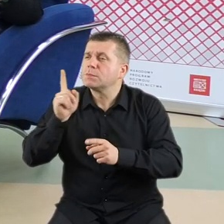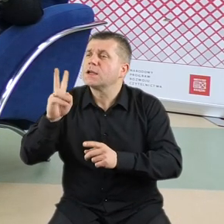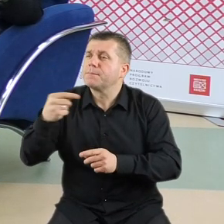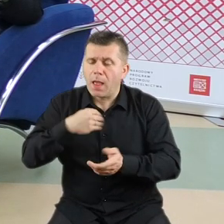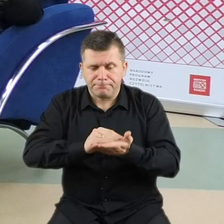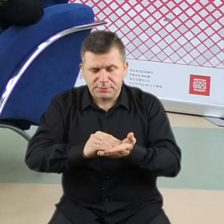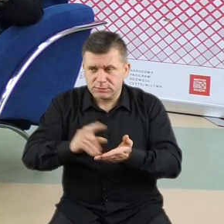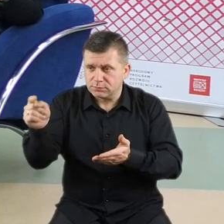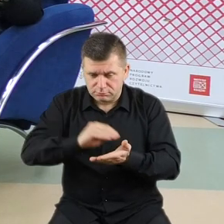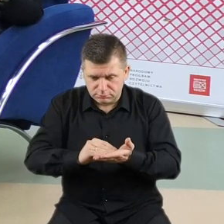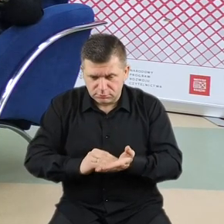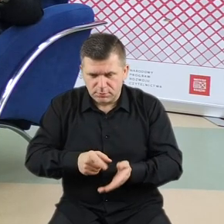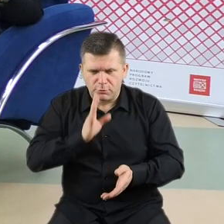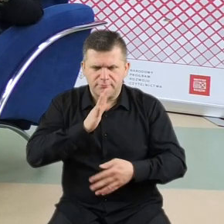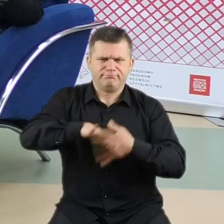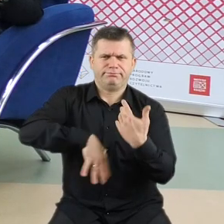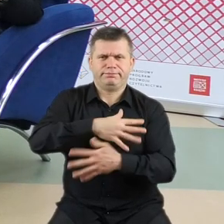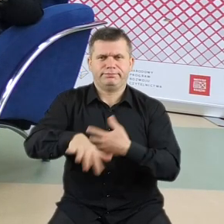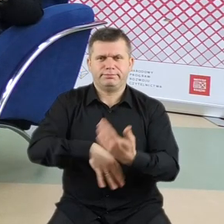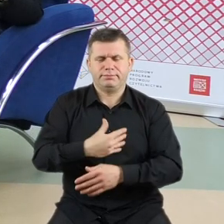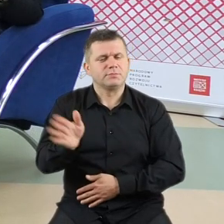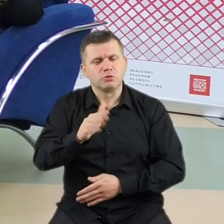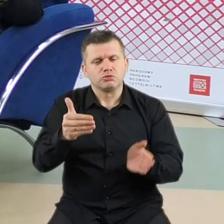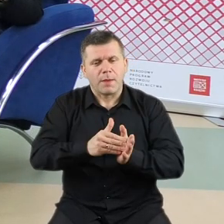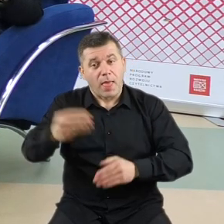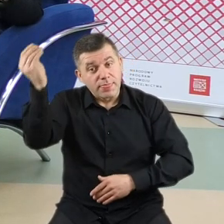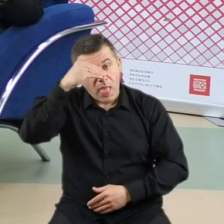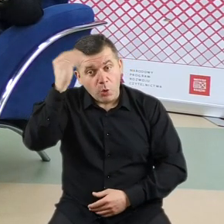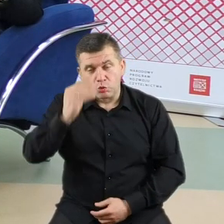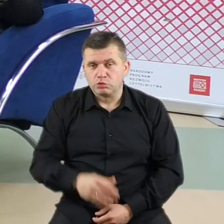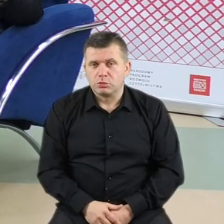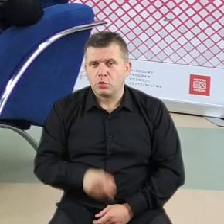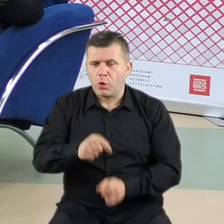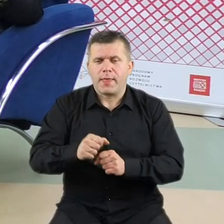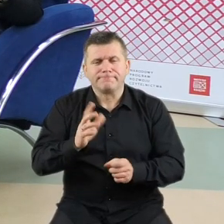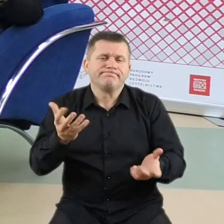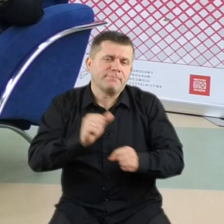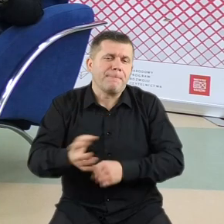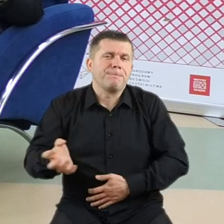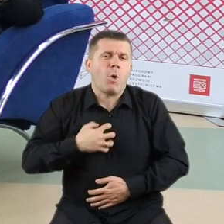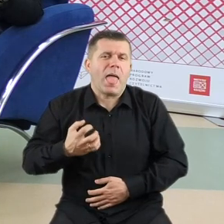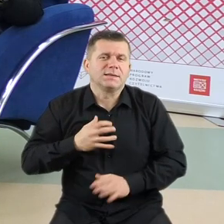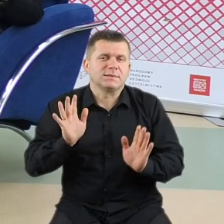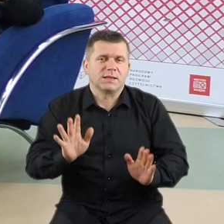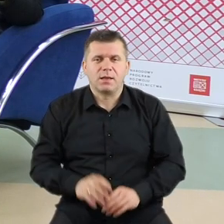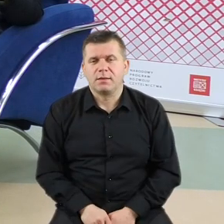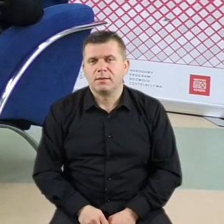pisałam. I to naprawdę było taki właśnie groch z kapustą. Nie, to się trzeba nauczyć i to jest bolesne, ale